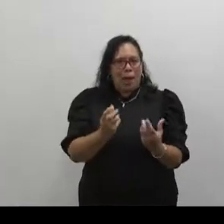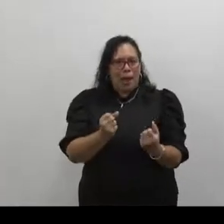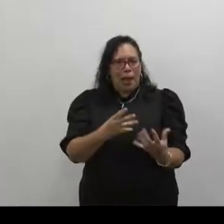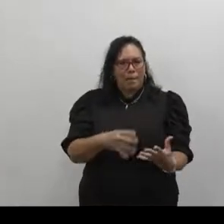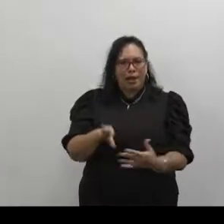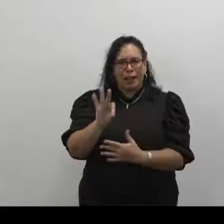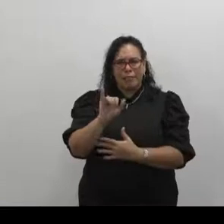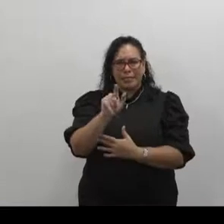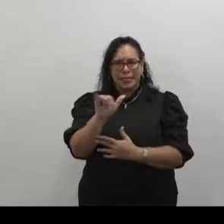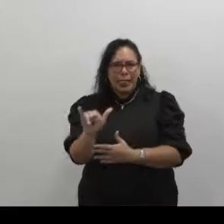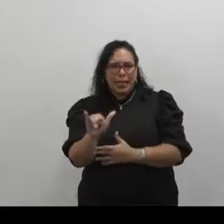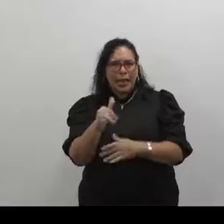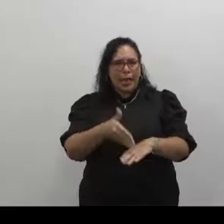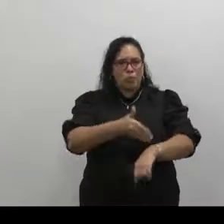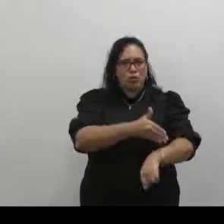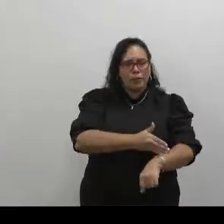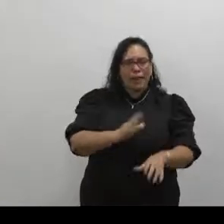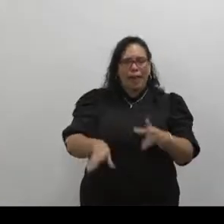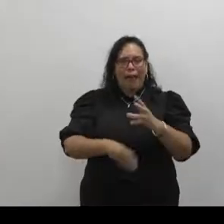Measure E